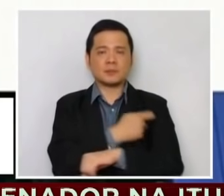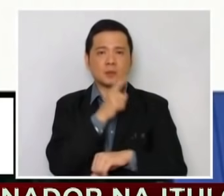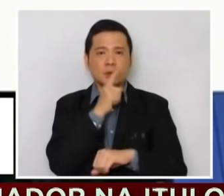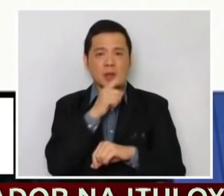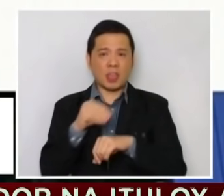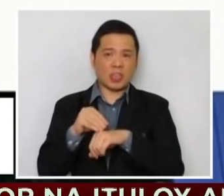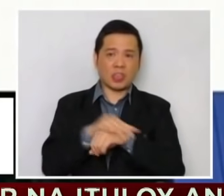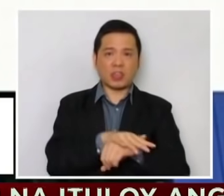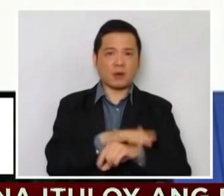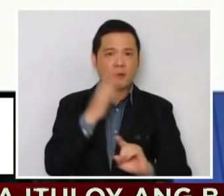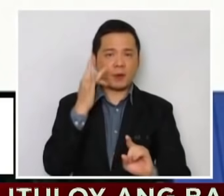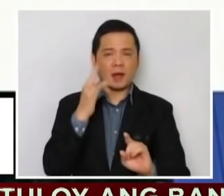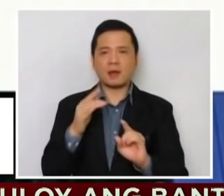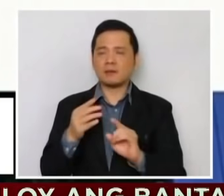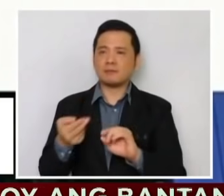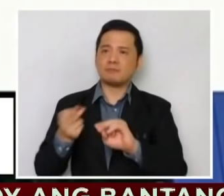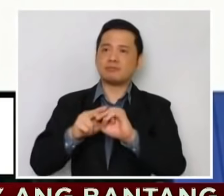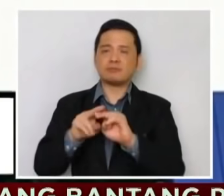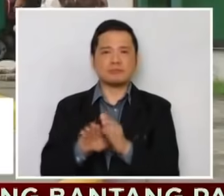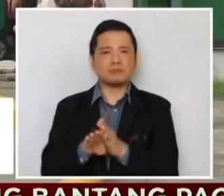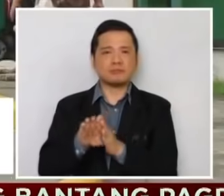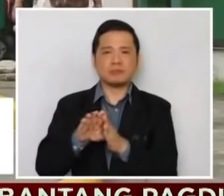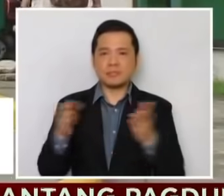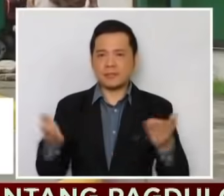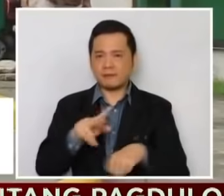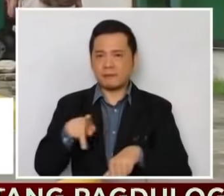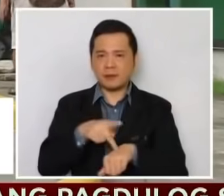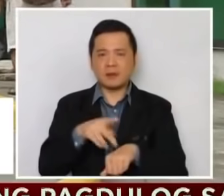this increase in the number of cases here in our country.